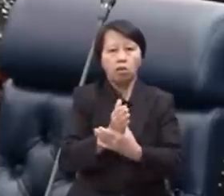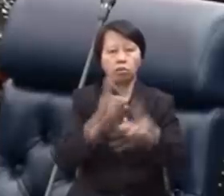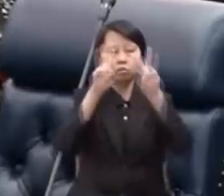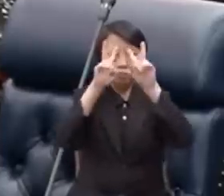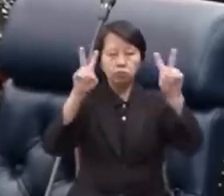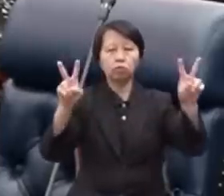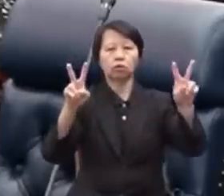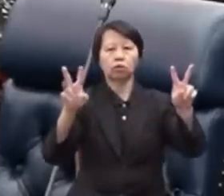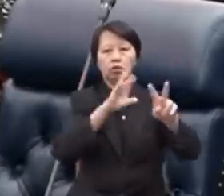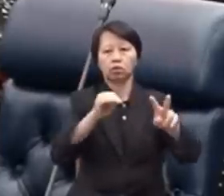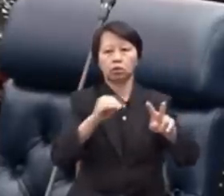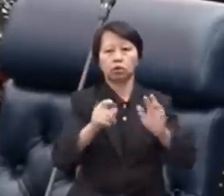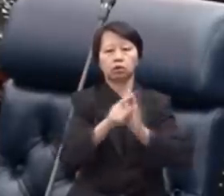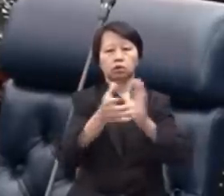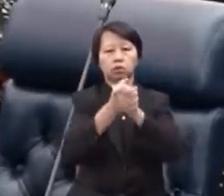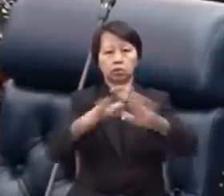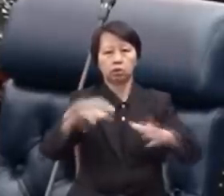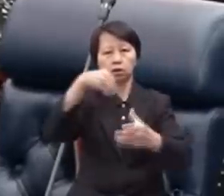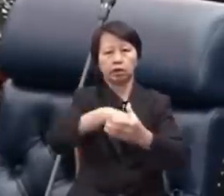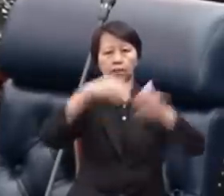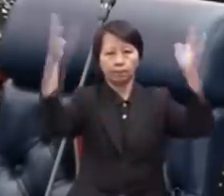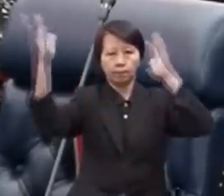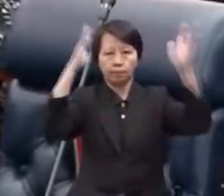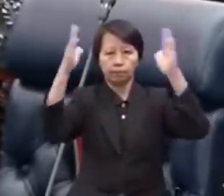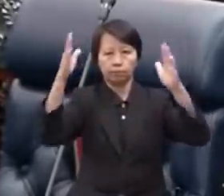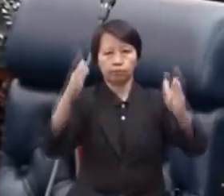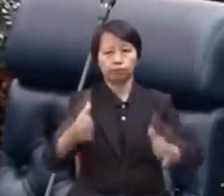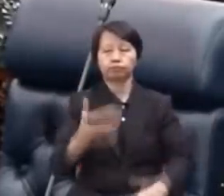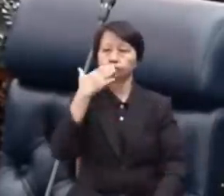keharmonian dan keselamatan dalam negara